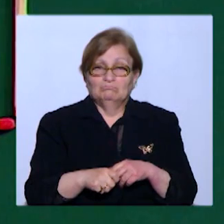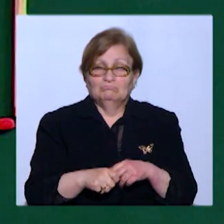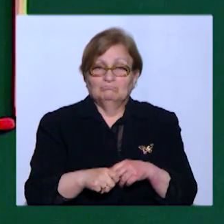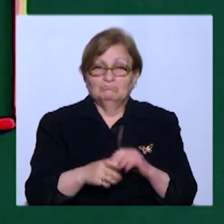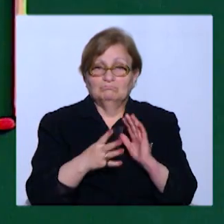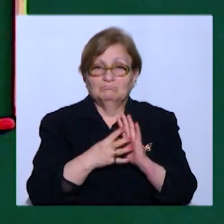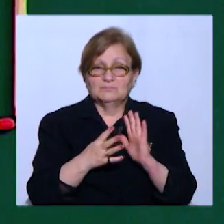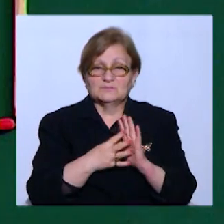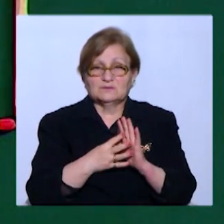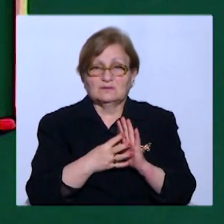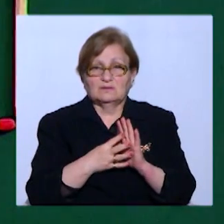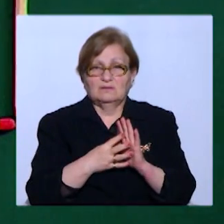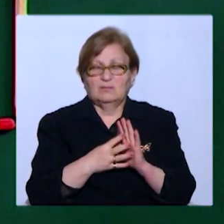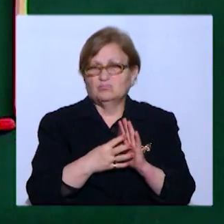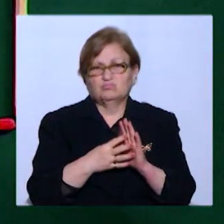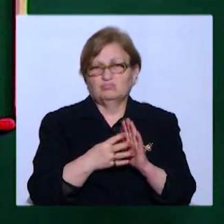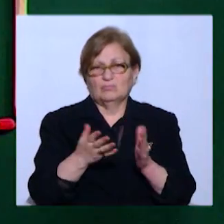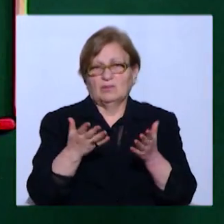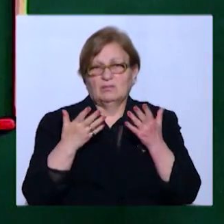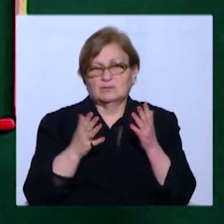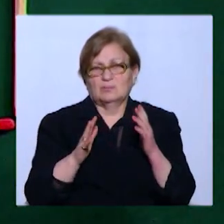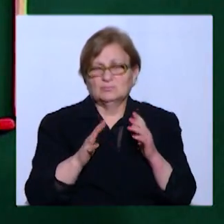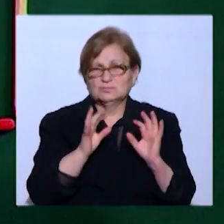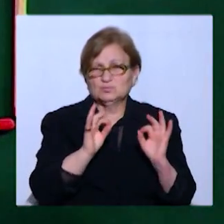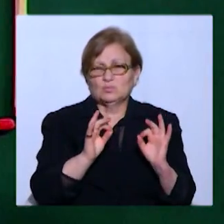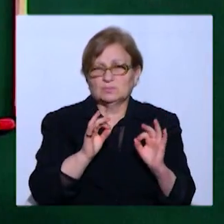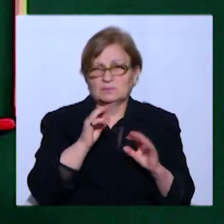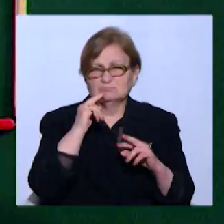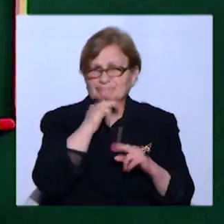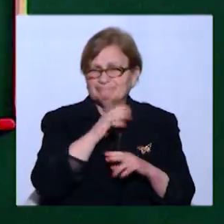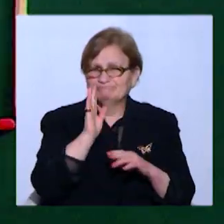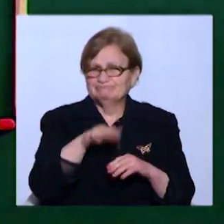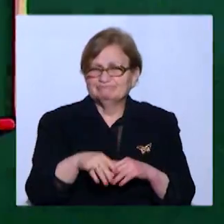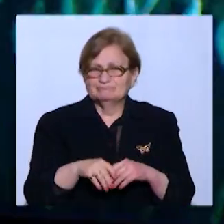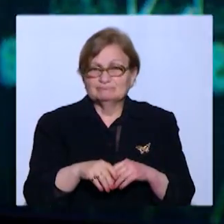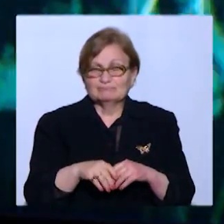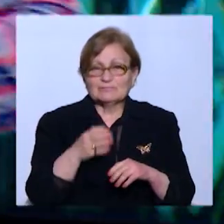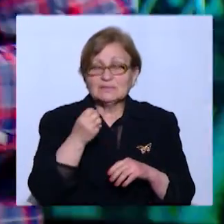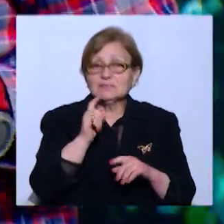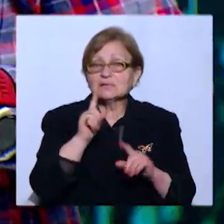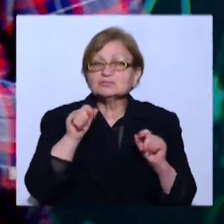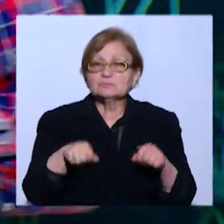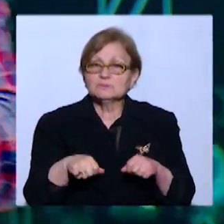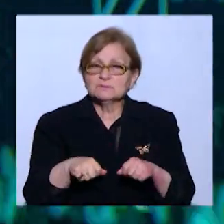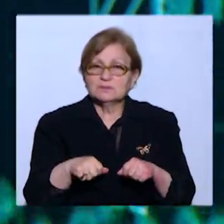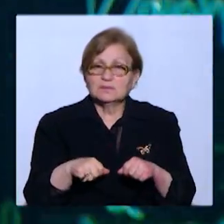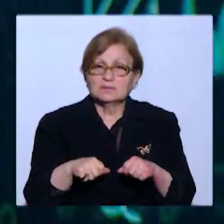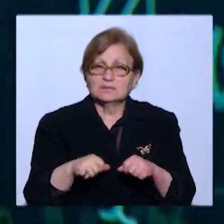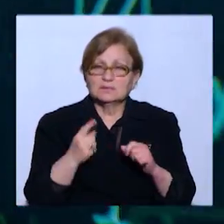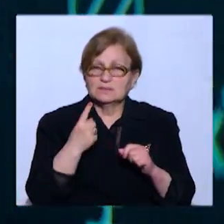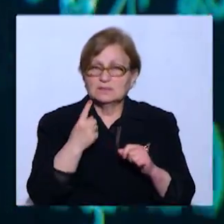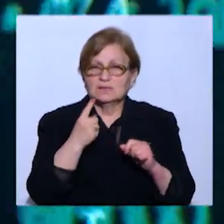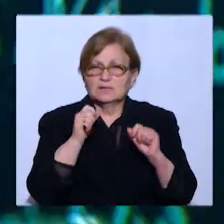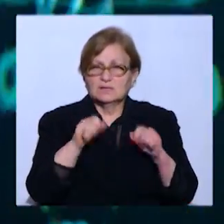9 ნაკლებია, ეს მაინც არ გამომდის ჯერ. ხო, კიდევ ვიცით რა შეგვიძლია? კიდევ